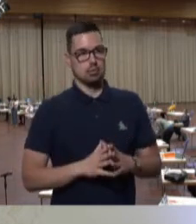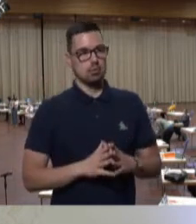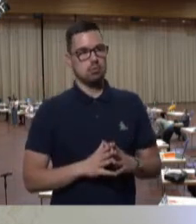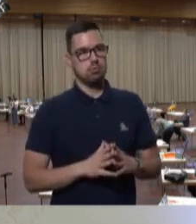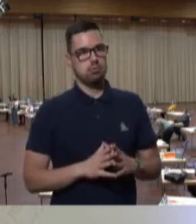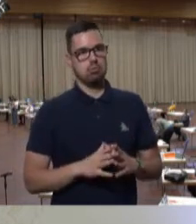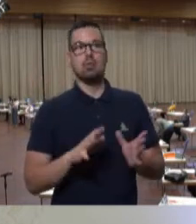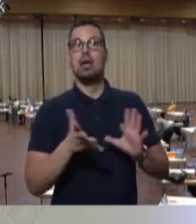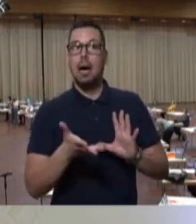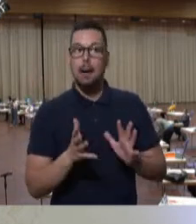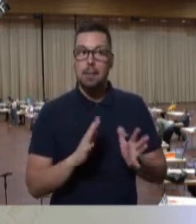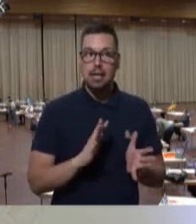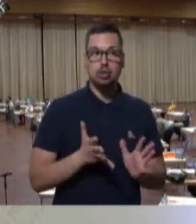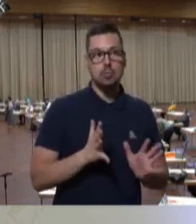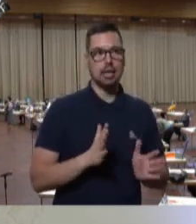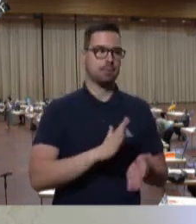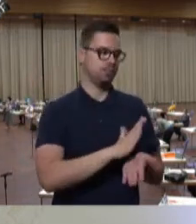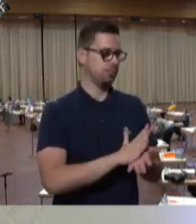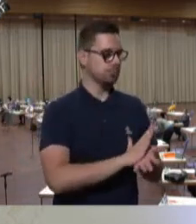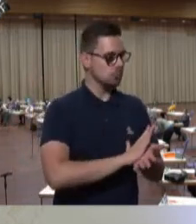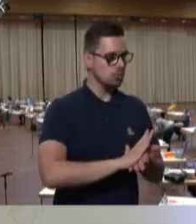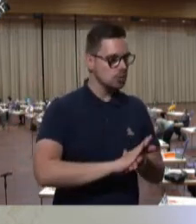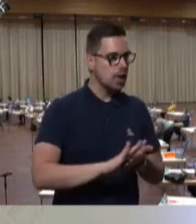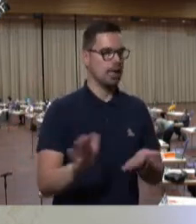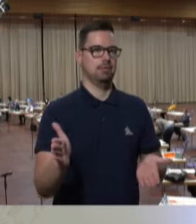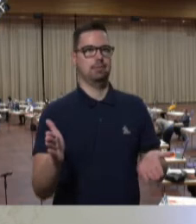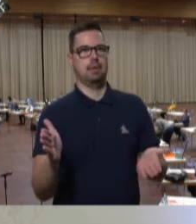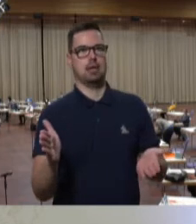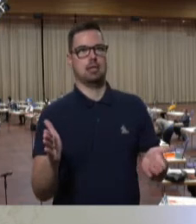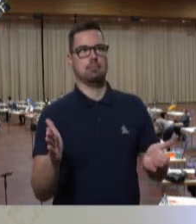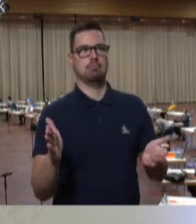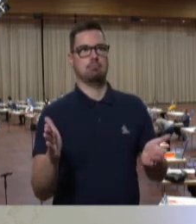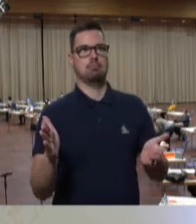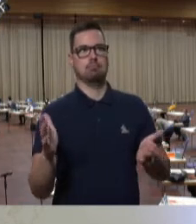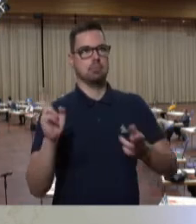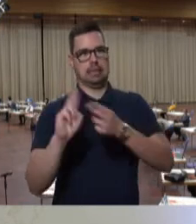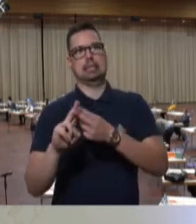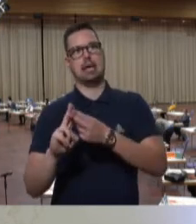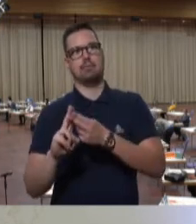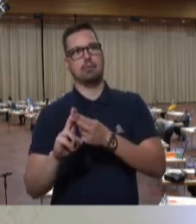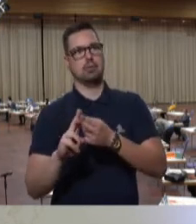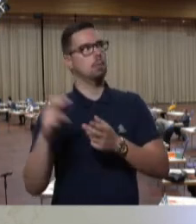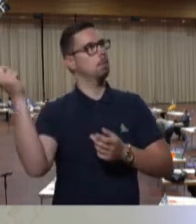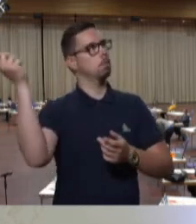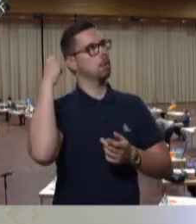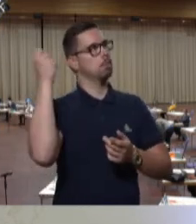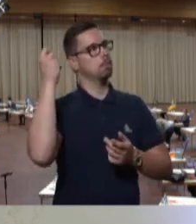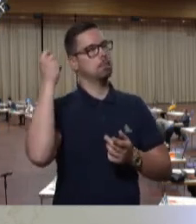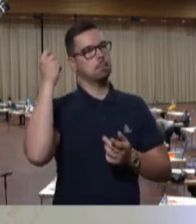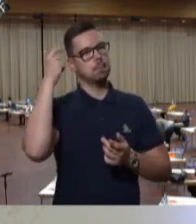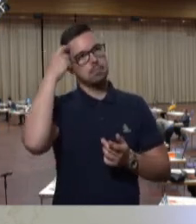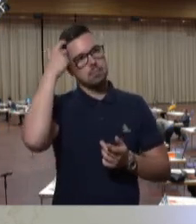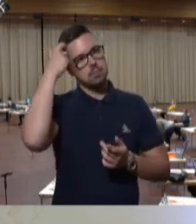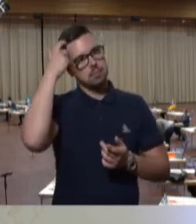manchmal sind es ja die einfachen, kurzen und nur flüchtigen Begegnungen, die einen besonders in der Erinnerung bleiben und die einen